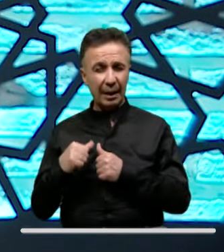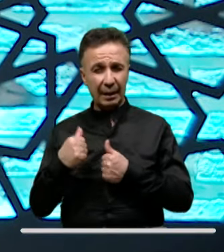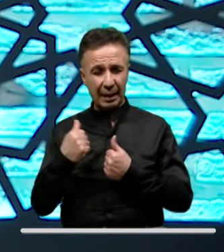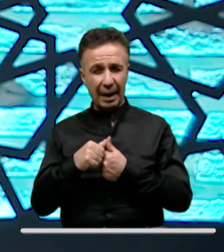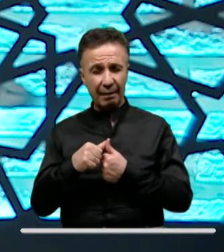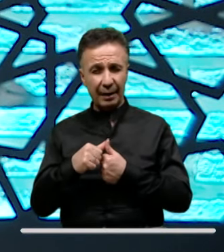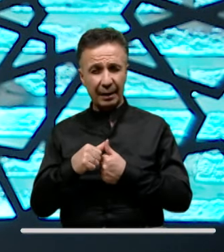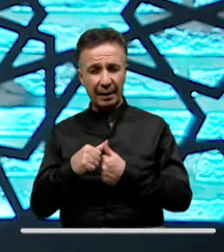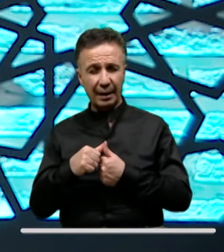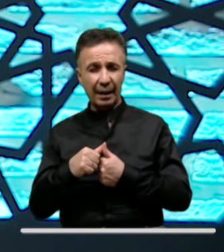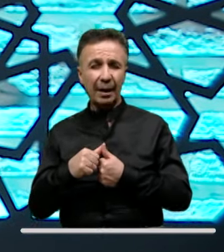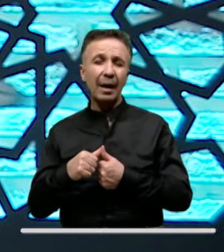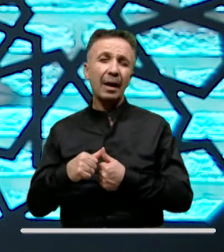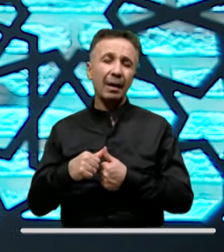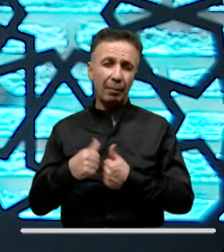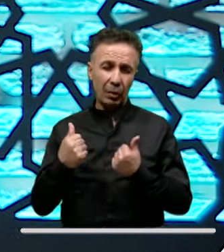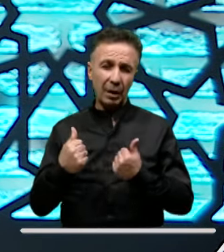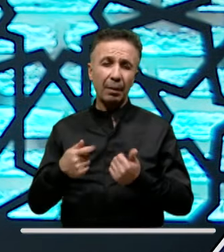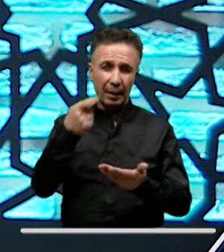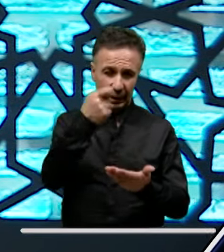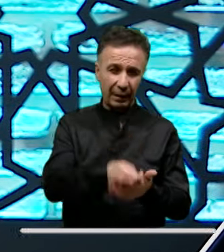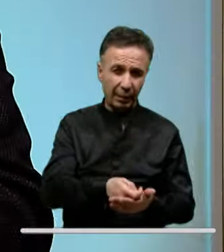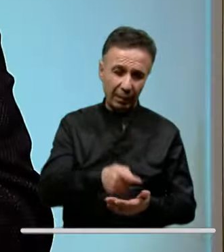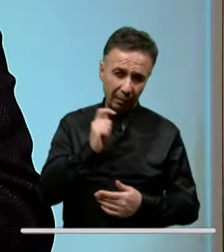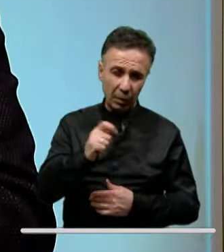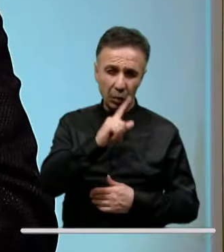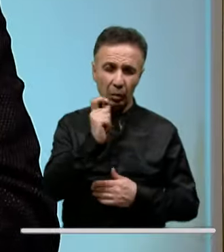Sakarya'ya selam ediyoruz. Hayırlı akşamlar. Ne dersiniz hocam?